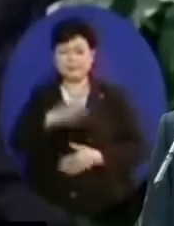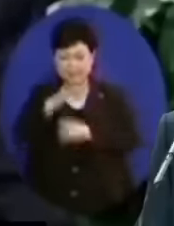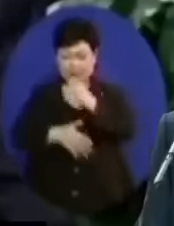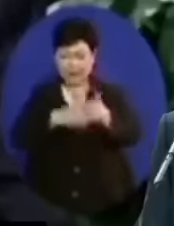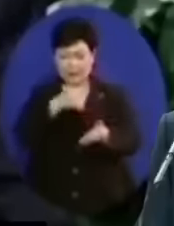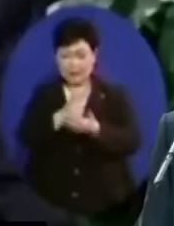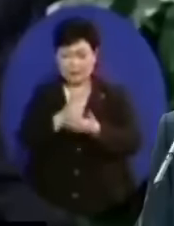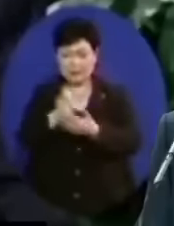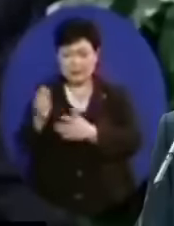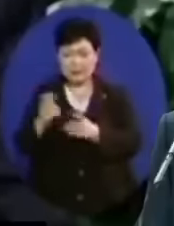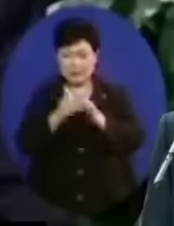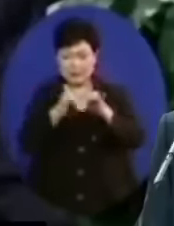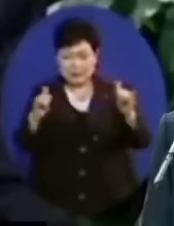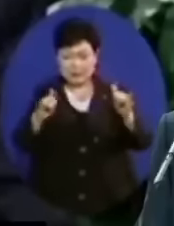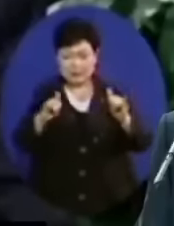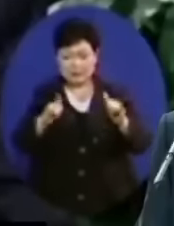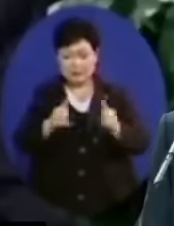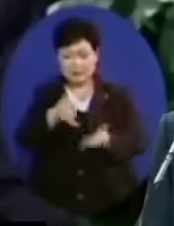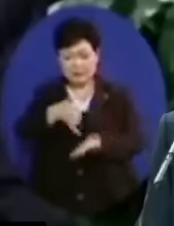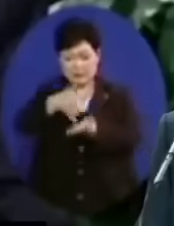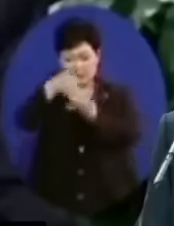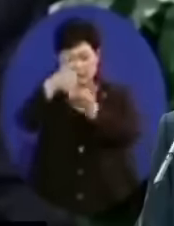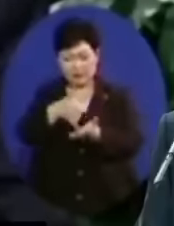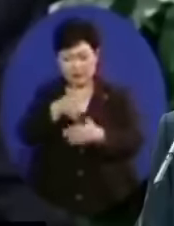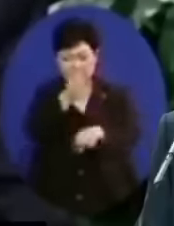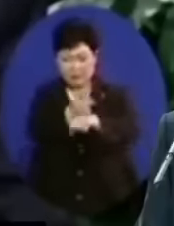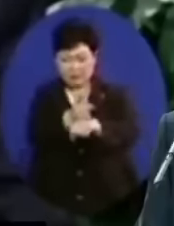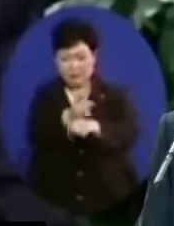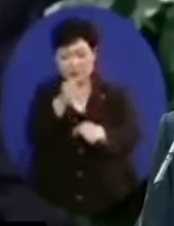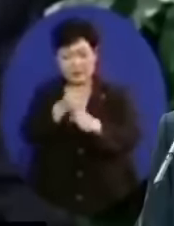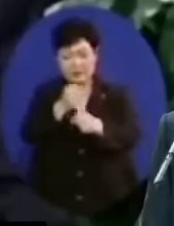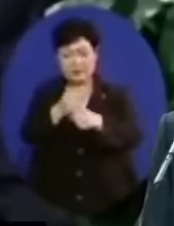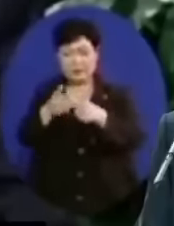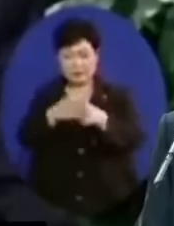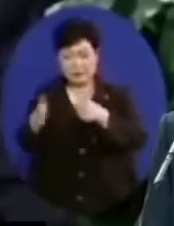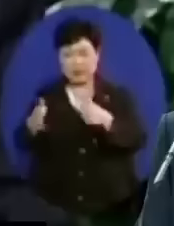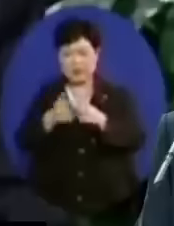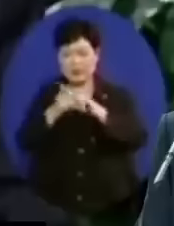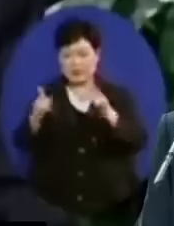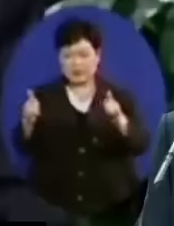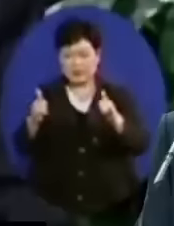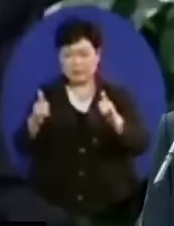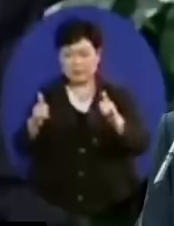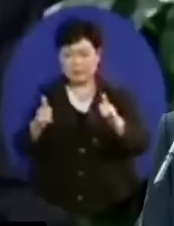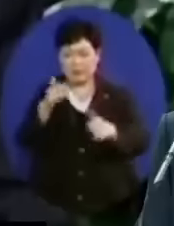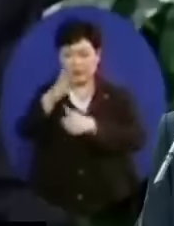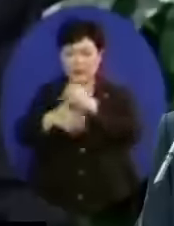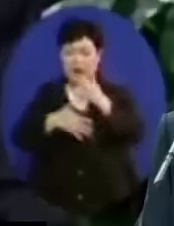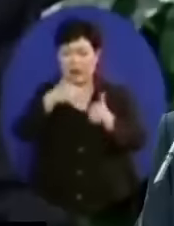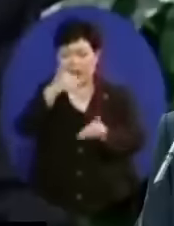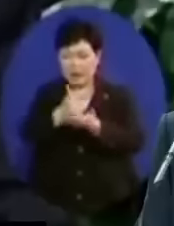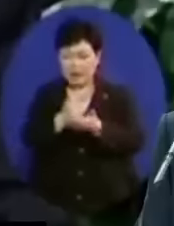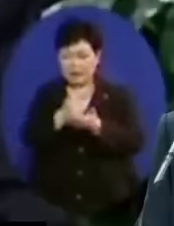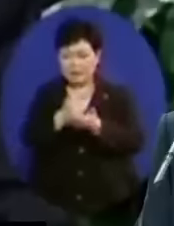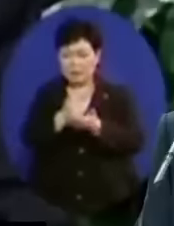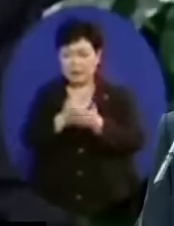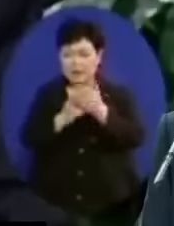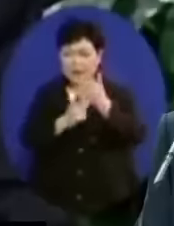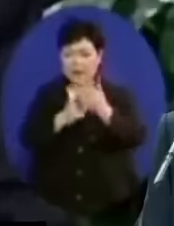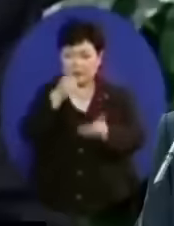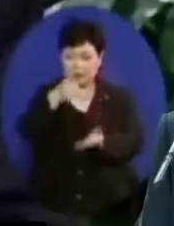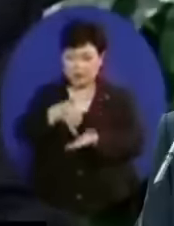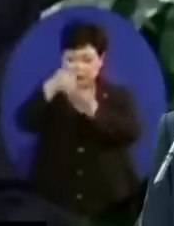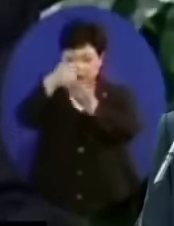하나님이 인생을 자기 형상과 모양대로 지었을 뿐 아니라 나중에 하나님이 사람의 형상과 모양으로 오신 분이 예수님인 것입니다.